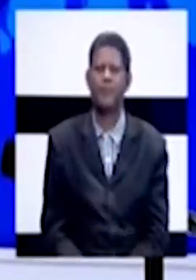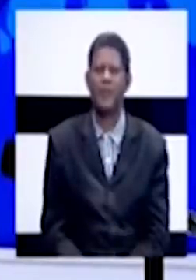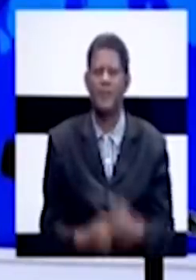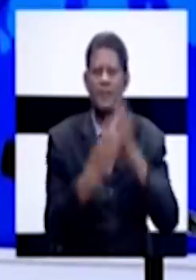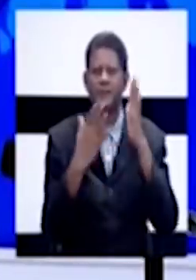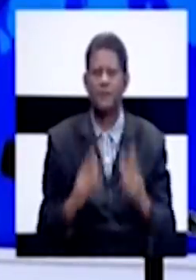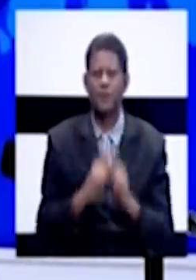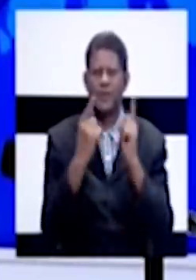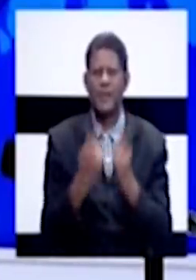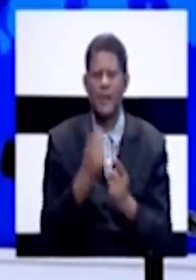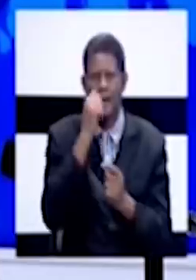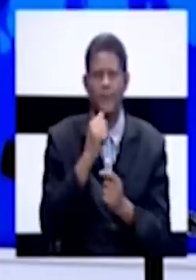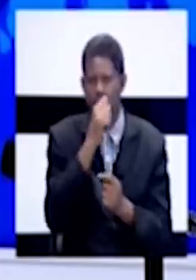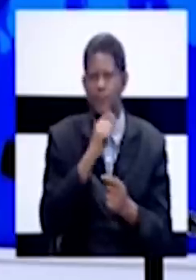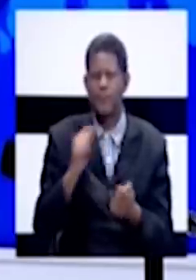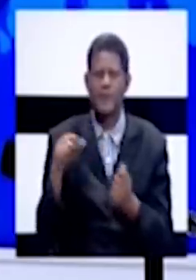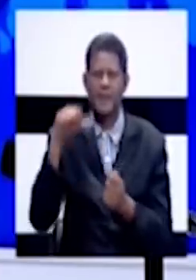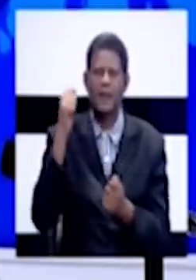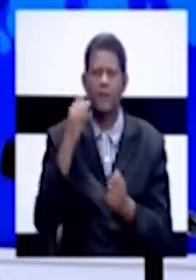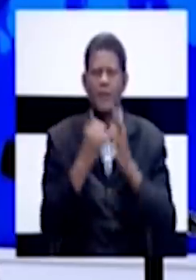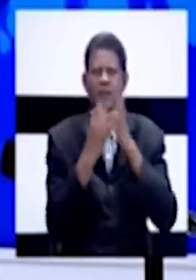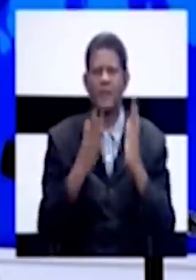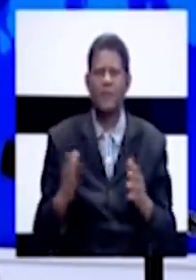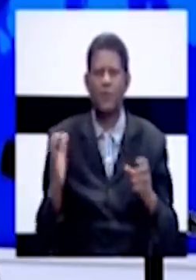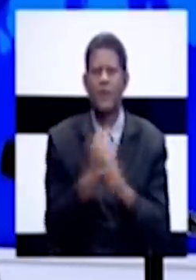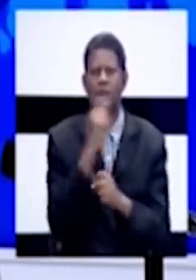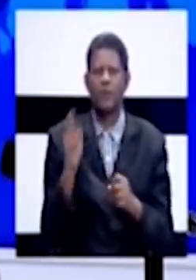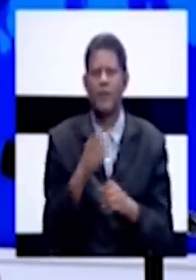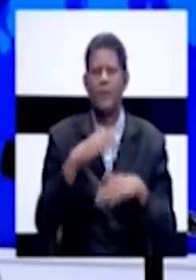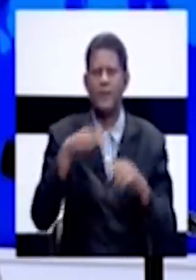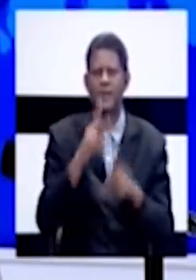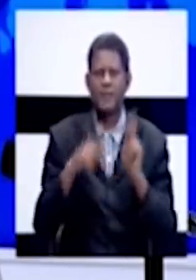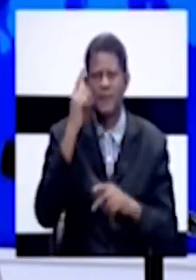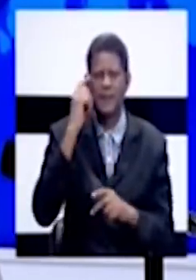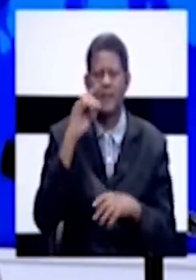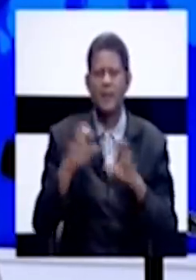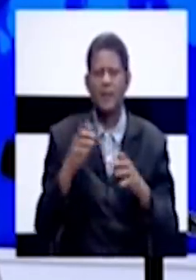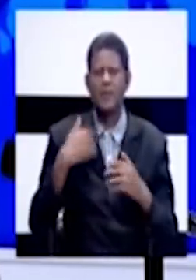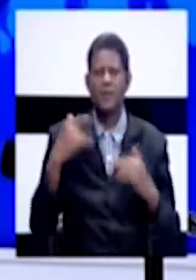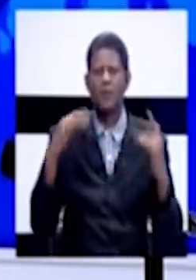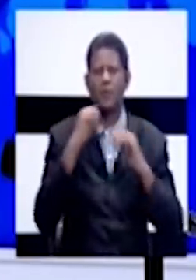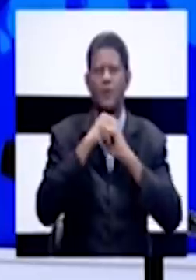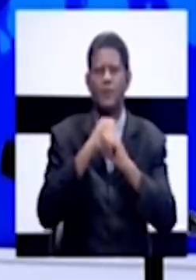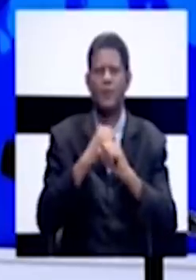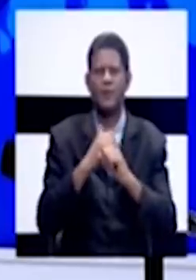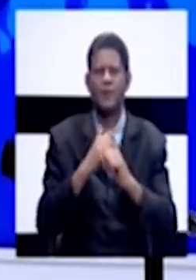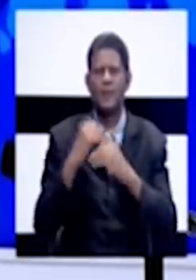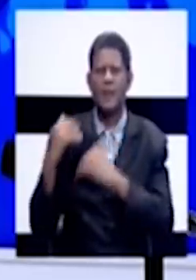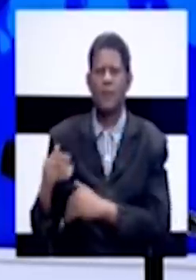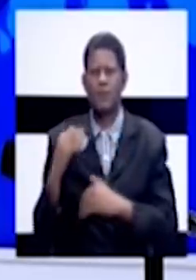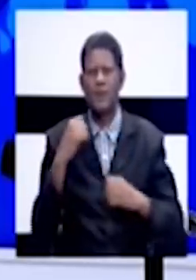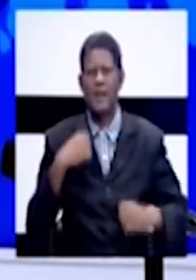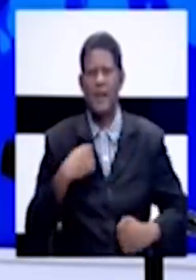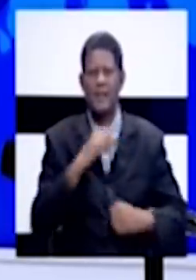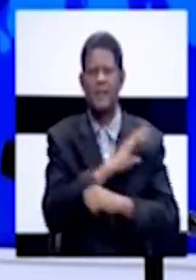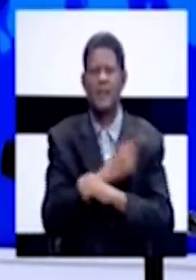ፋሽስታዊ ጉጅለ ኣብዪ ኣሕመድ ምስ ካልኦት ፋሽስታውያን ወረርቲ ኮይኑ ኣብ ልዕሊ ህዝቢ ትግራይ ዘካይዶ ዘሎ ኩናት ንምምካት ኣብ ጎኒ ሓይሊ ሰራዊት